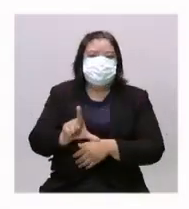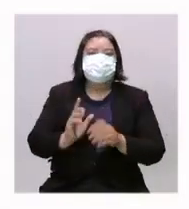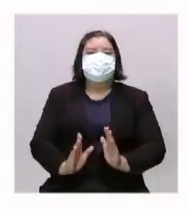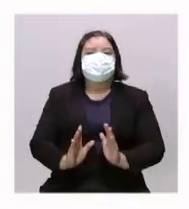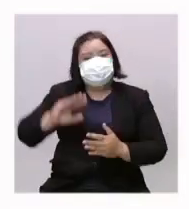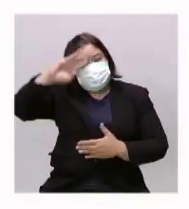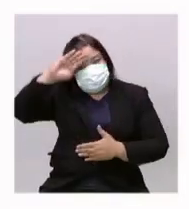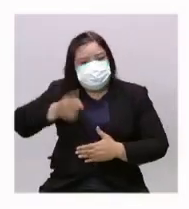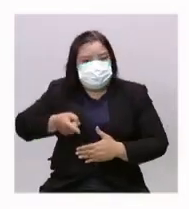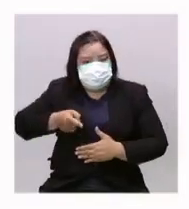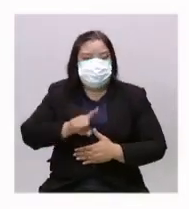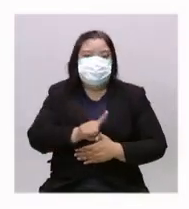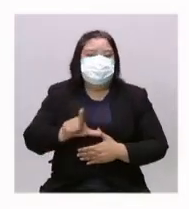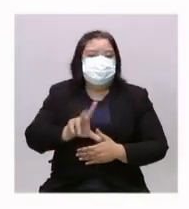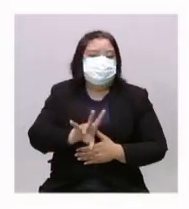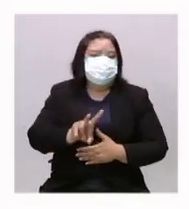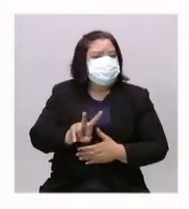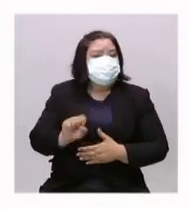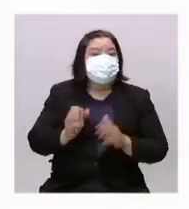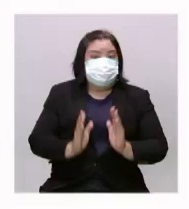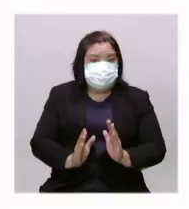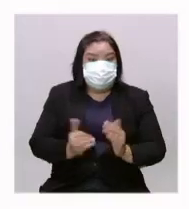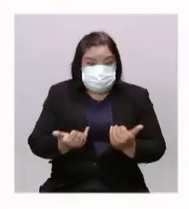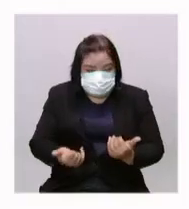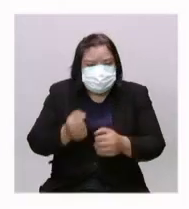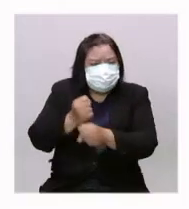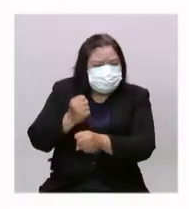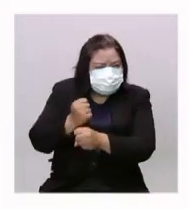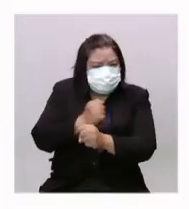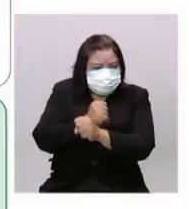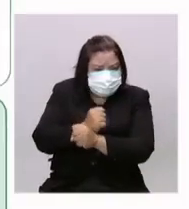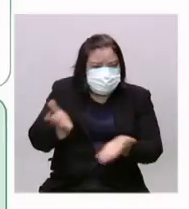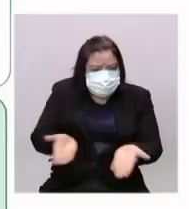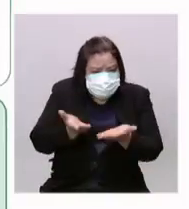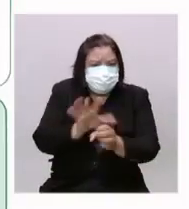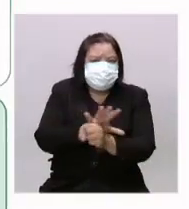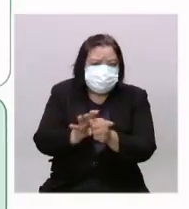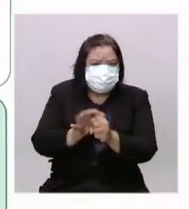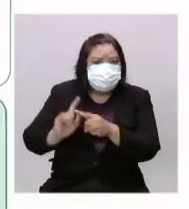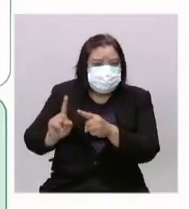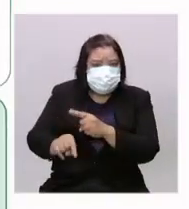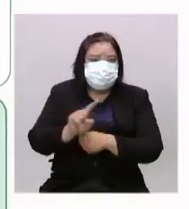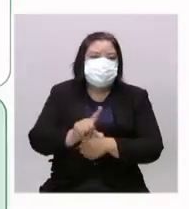ำตัว 1,200,000 คนและเจ้าหน้าที่ด่านหน้าจำนวน 1,200,000 คนค่ะ